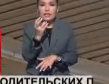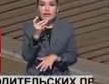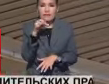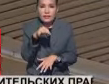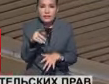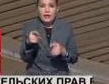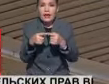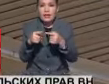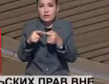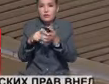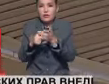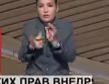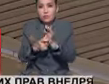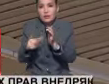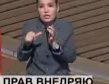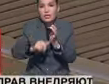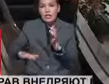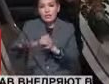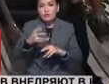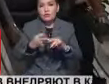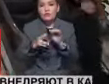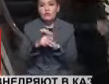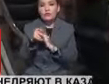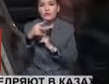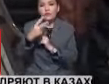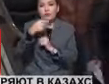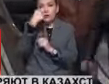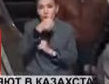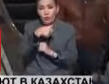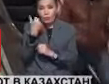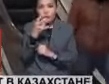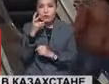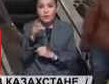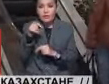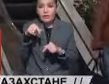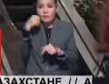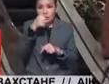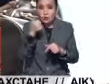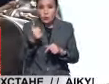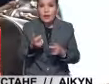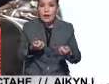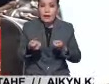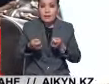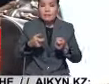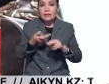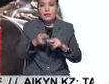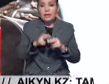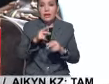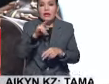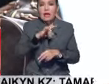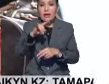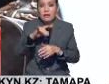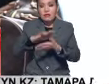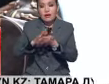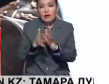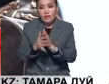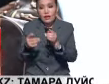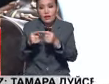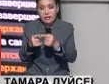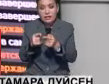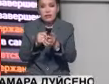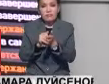арендует помещение на территории воздушной гавани с 2020 года. Однако в этом году администрация аэропорта отказалась продлевать договор аренды и